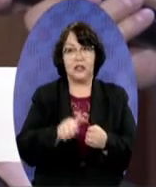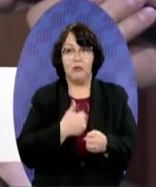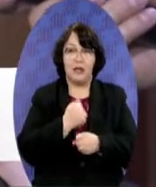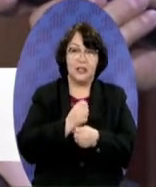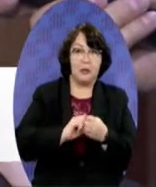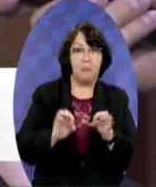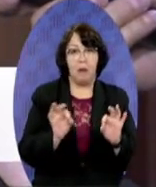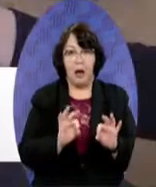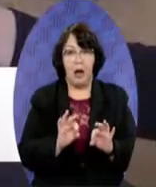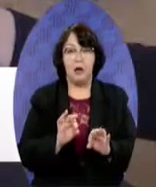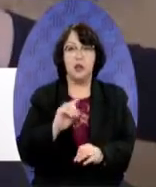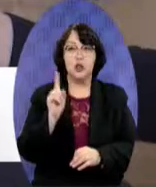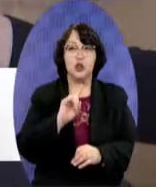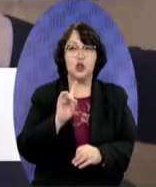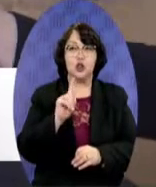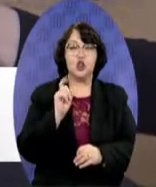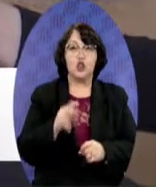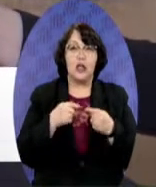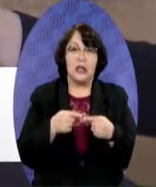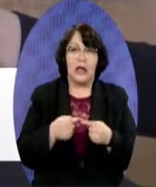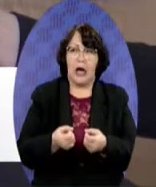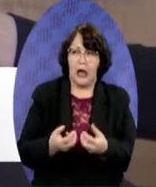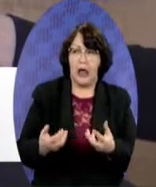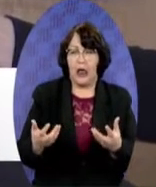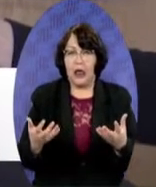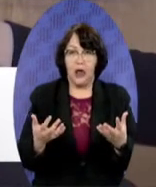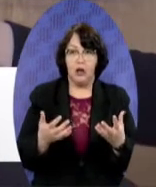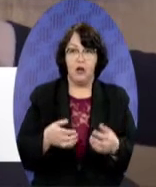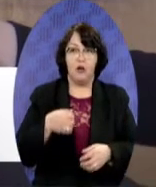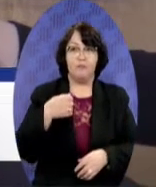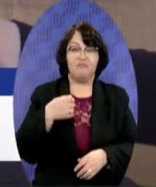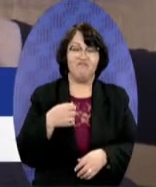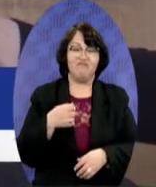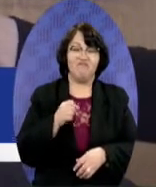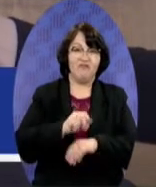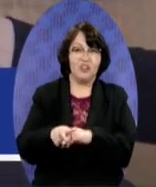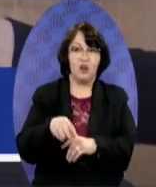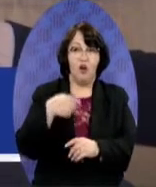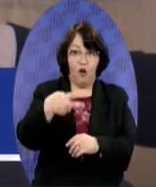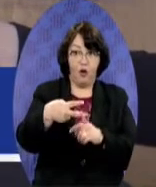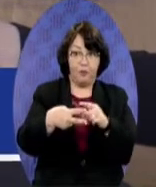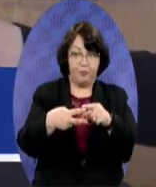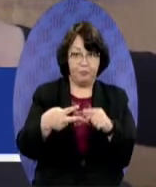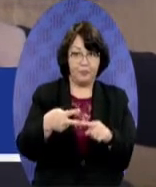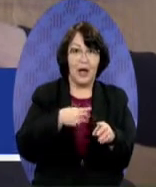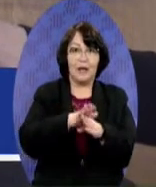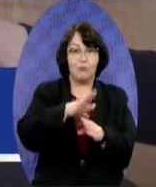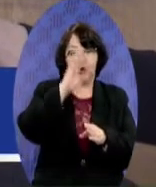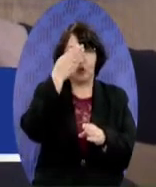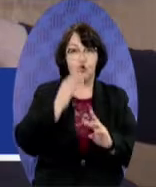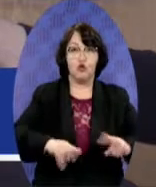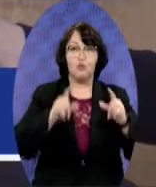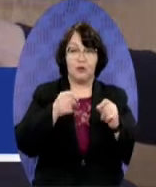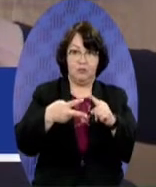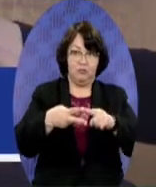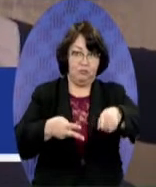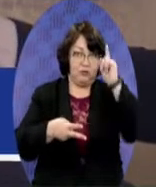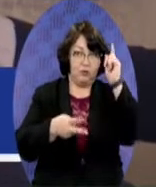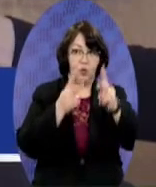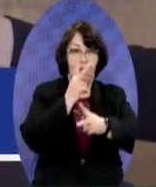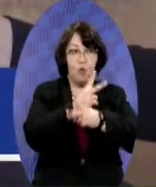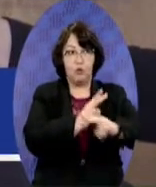чиглэлтийн зөрчлүүд илүү байгаа. Ерөөсө хоёрхан тохиолдолд албан тушаалын тодорхойлолт гэдэг юмыг өөрчилж болно. Нэгдүгээр төвөл хууль тогтоомжид